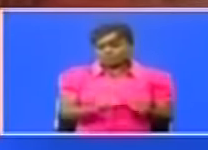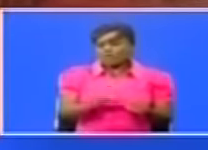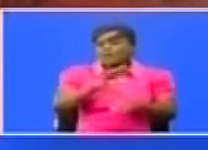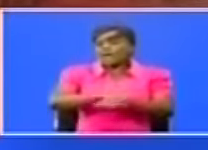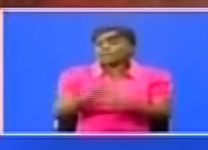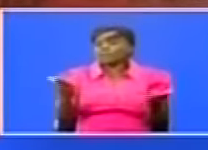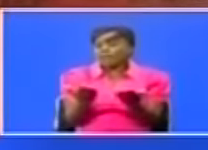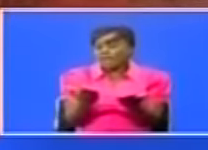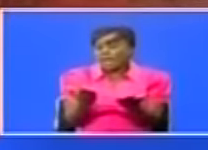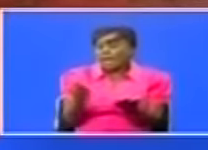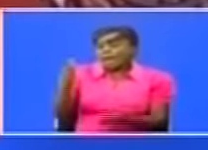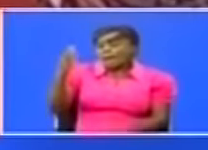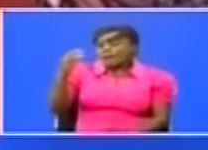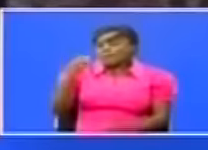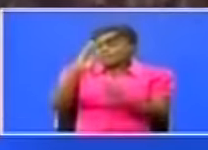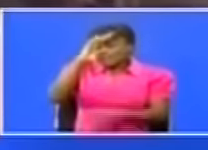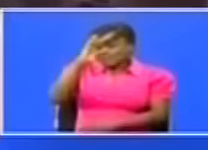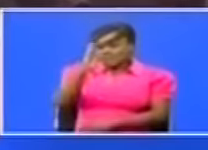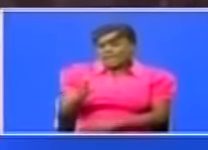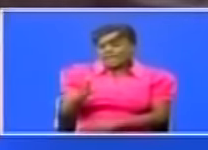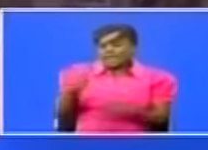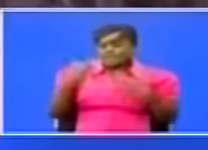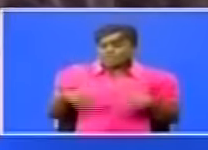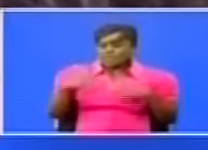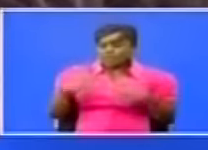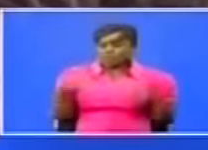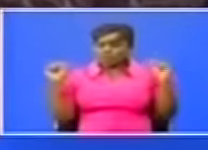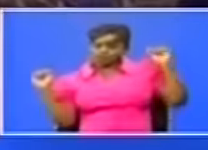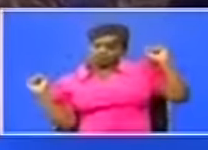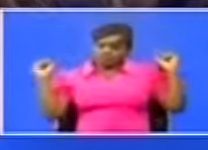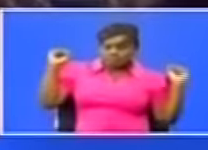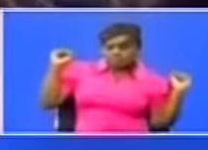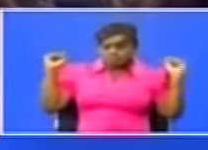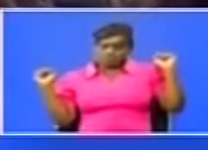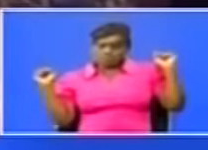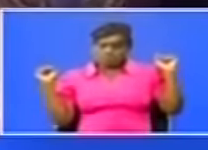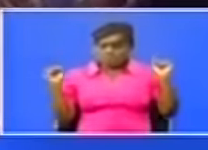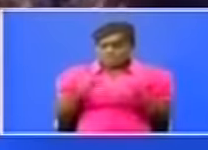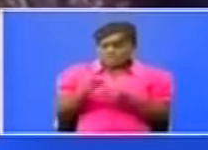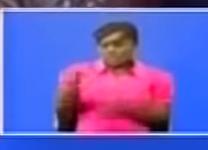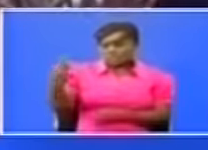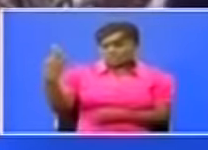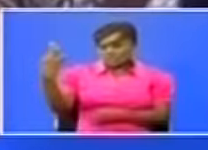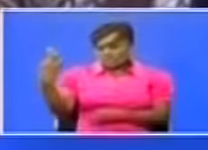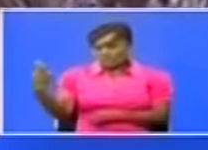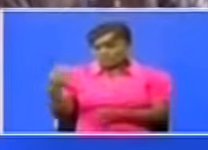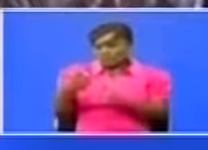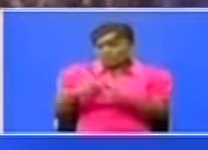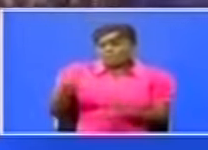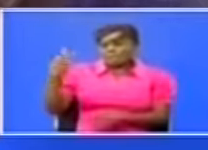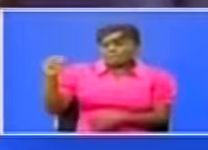iliyopatikana mnamo Jumapili na wachunga mifugo katika eneo la Ledhia Omar Jilo, kilomita 38 kutoka mji wa